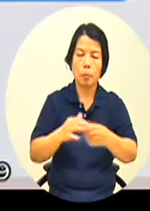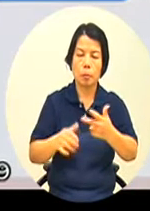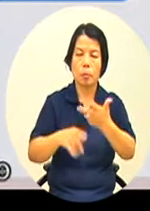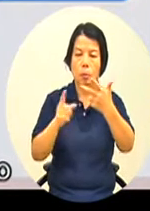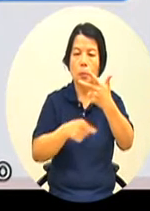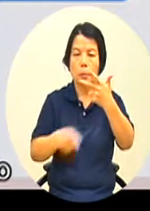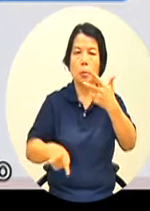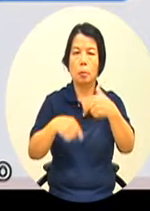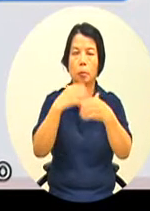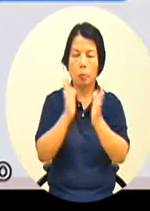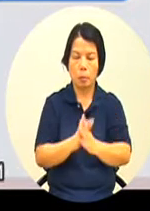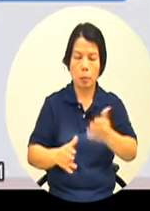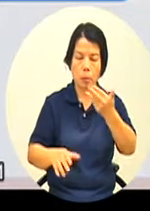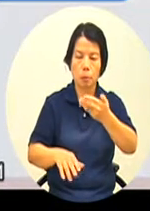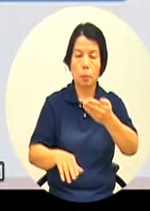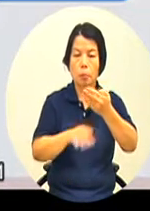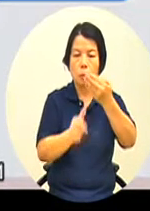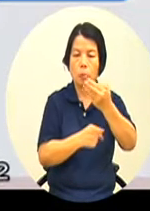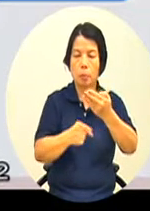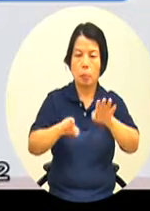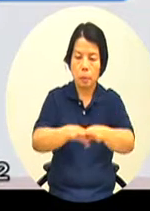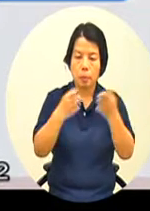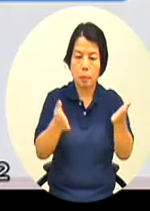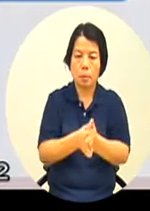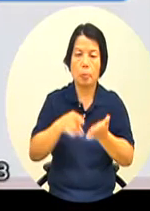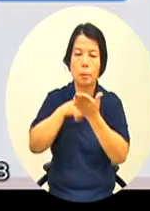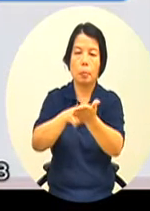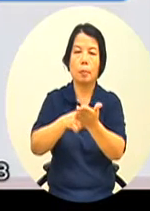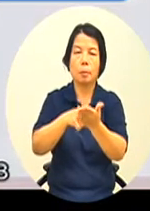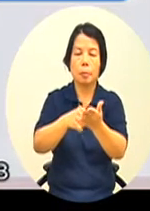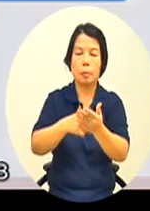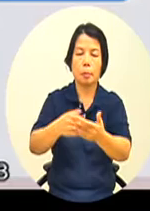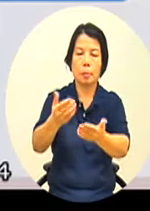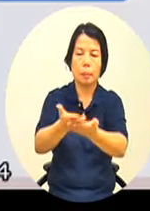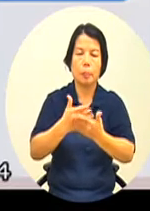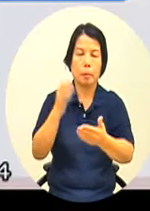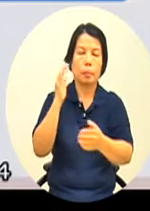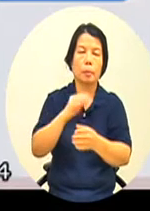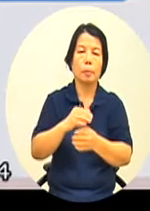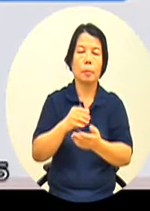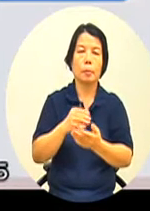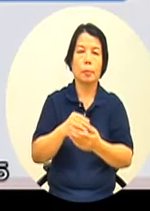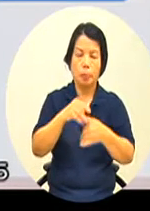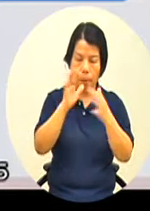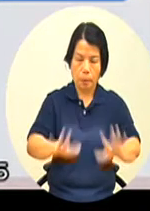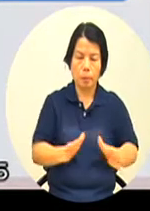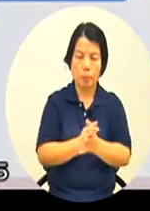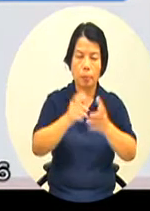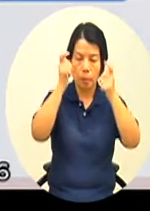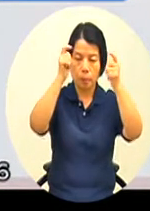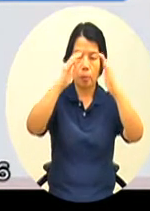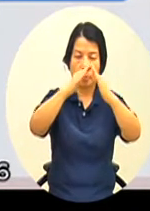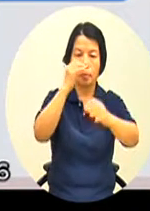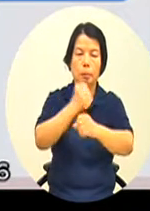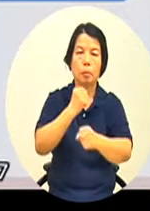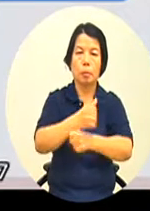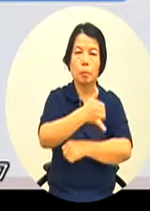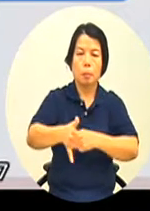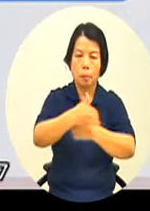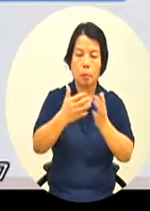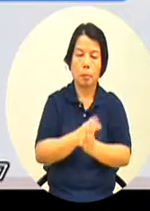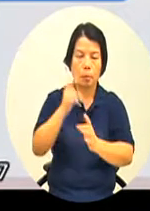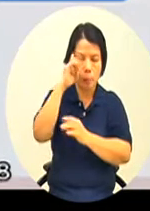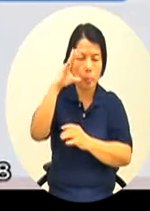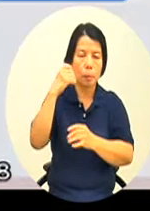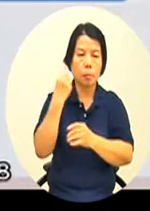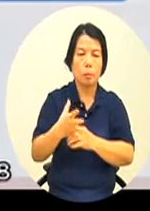分已经在9月开始受理申请。另外，在今年首次办理的 市府员工市政创新提案，